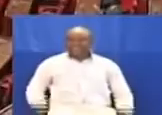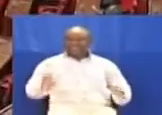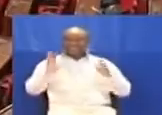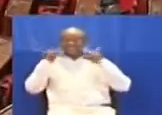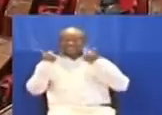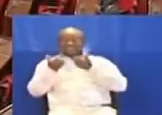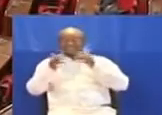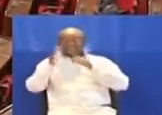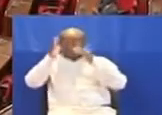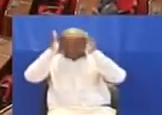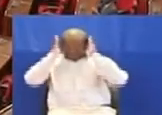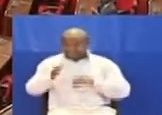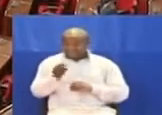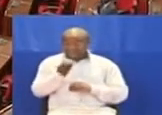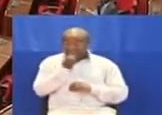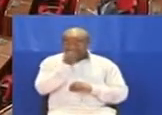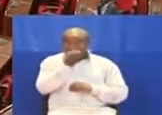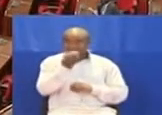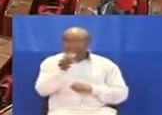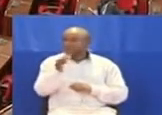Mheshimiwa Kitwanga, malizia kwa dakika moja.